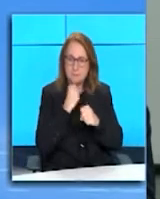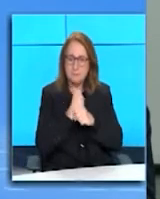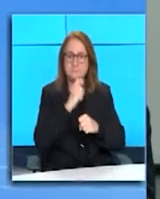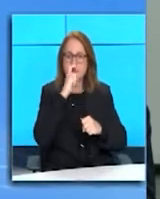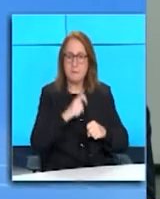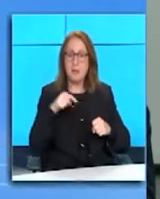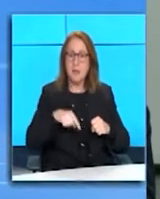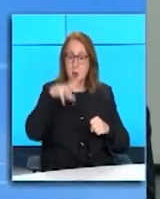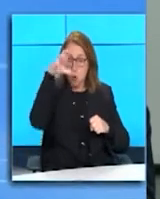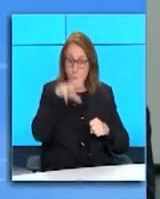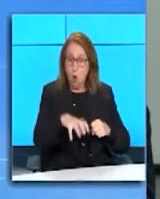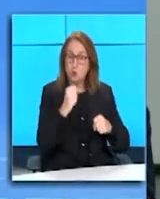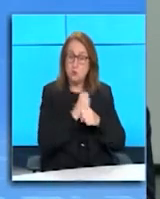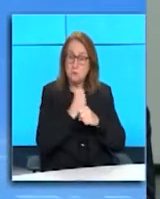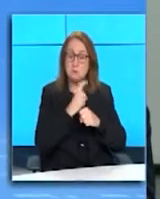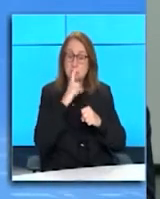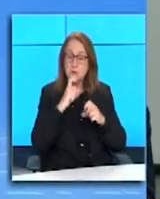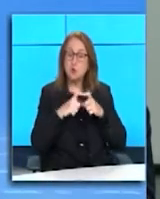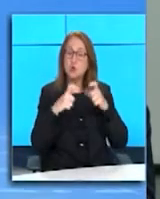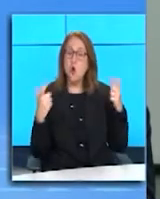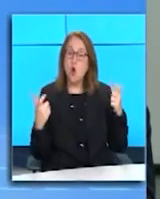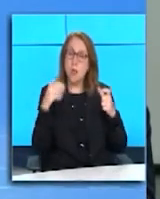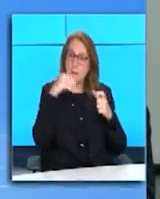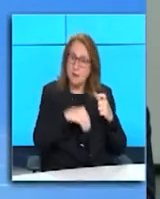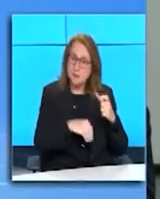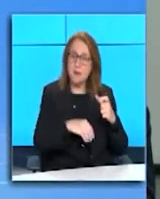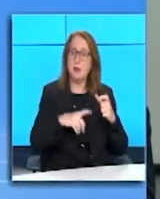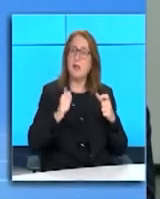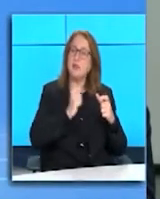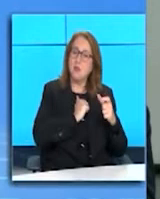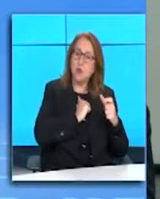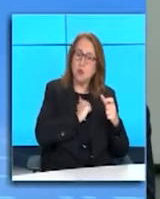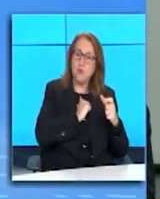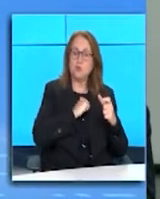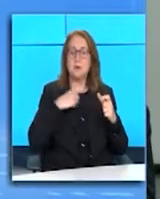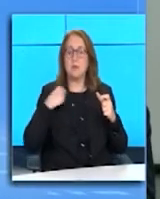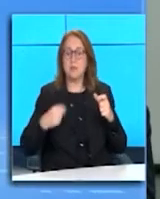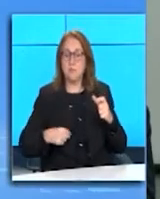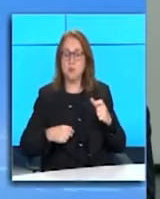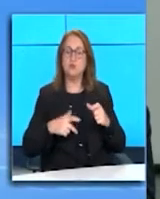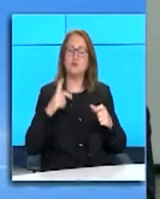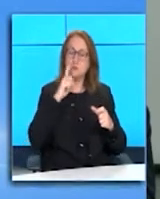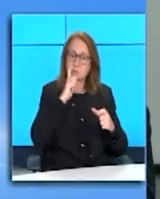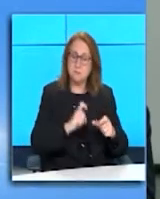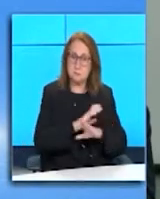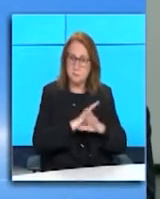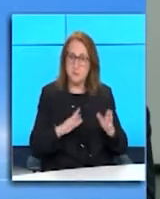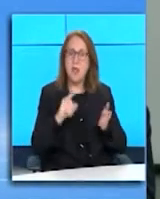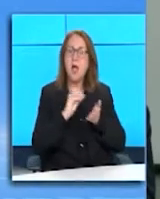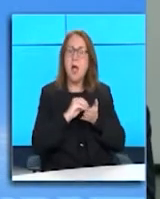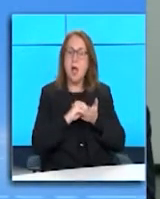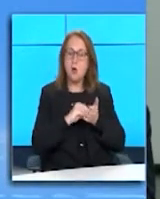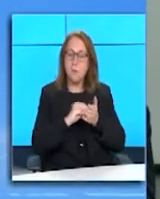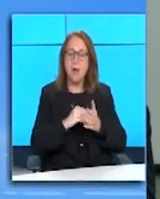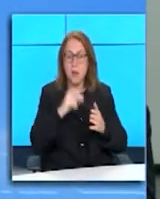εργασίας περιλαμβάνεται και η εκπαίδευση για τους εκπαιδευτικούς, ιδιωτικούς και δημόσιους χώρους εργασίας, αναφέρεται στους